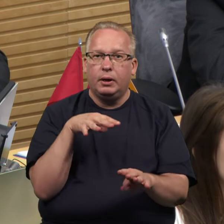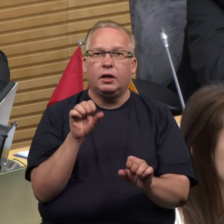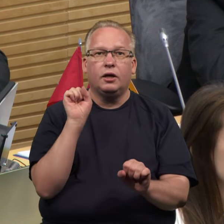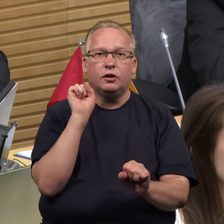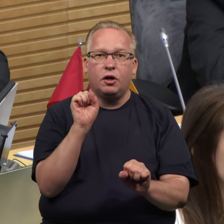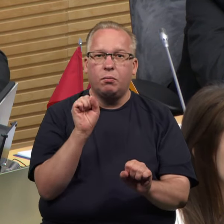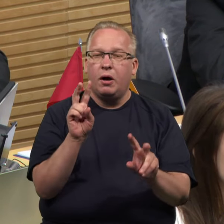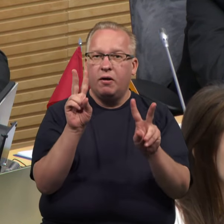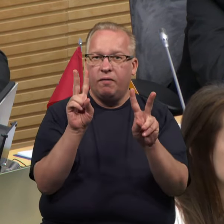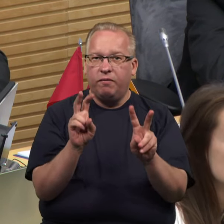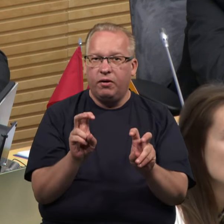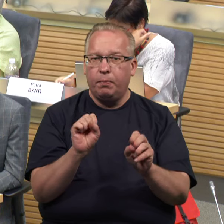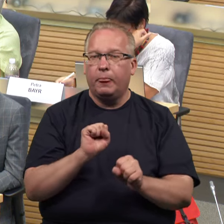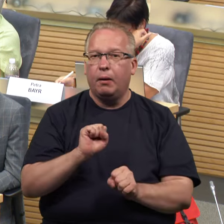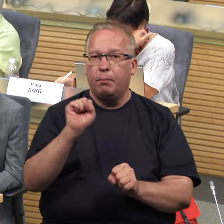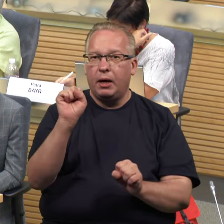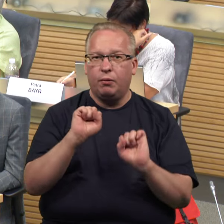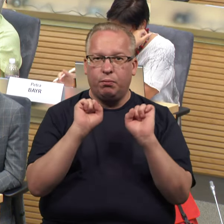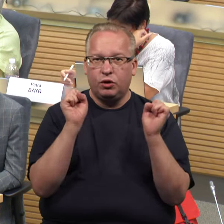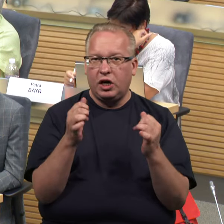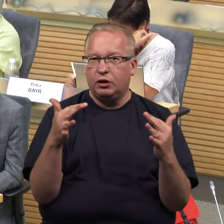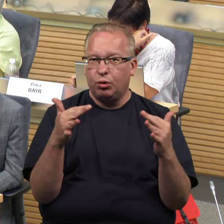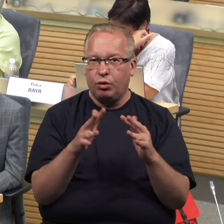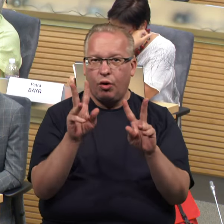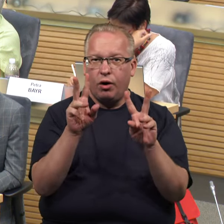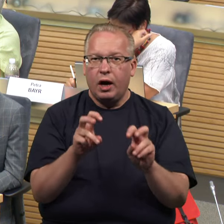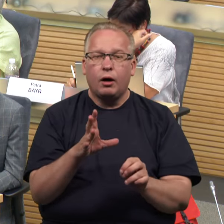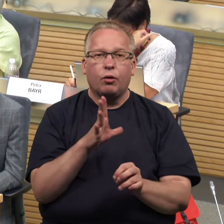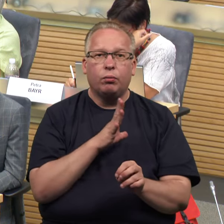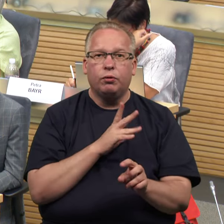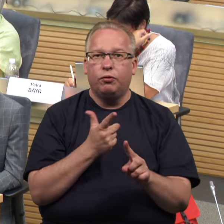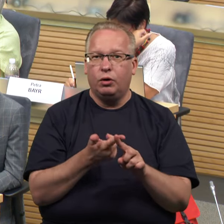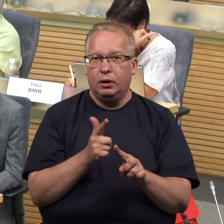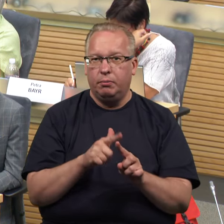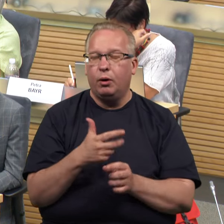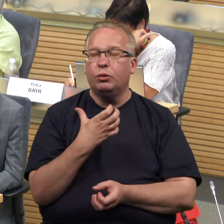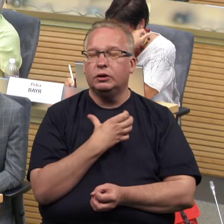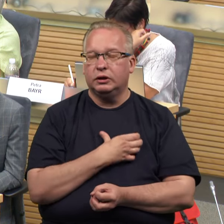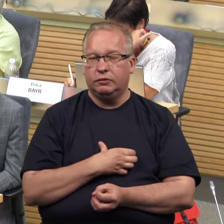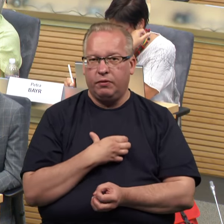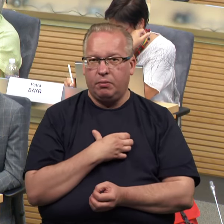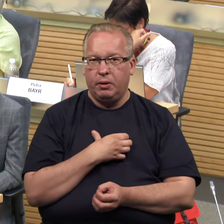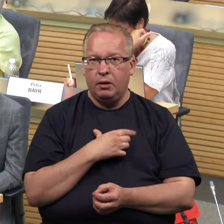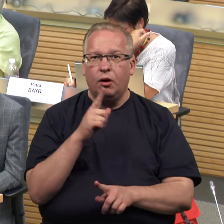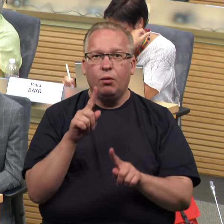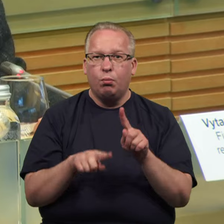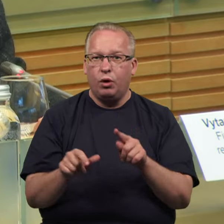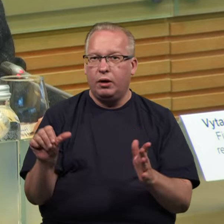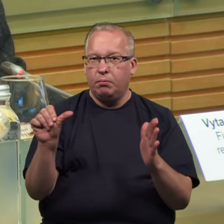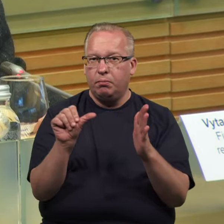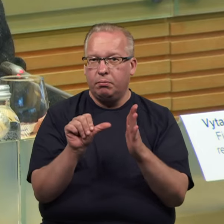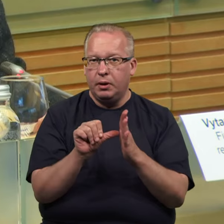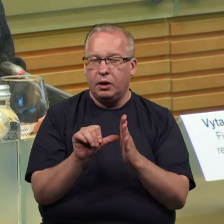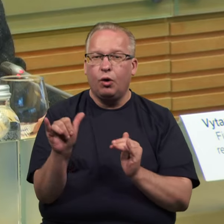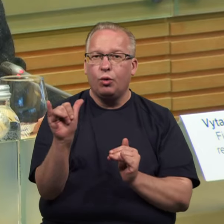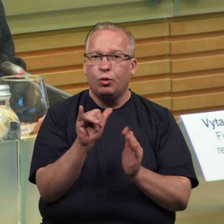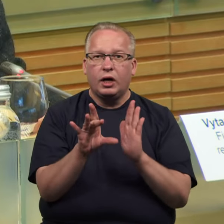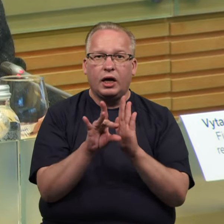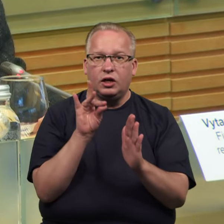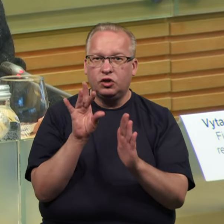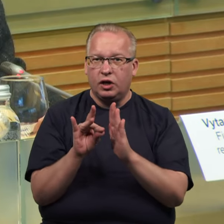po vadinamosios pergalės po šaltojo karo tapo vis labiau svarbesnė, kaip ir politinis vaidmuo, kurį vaidino